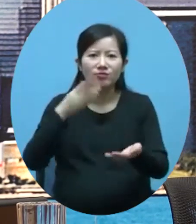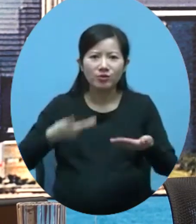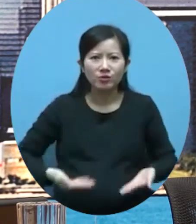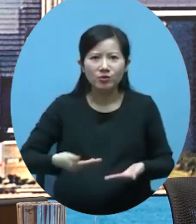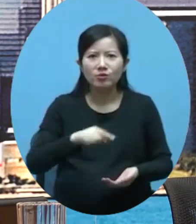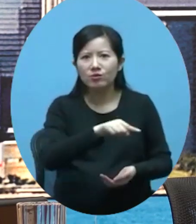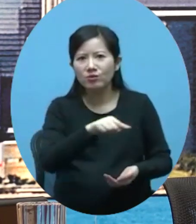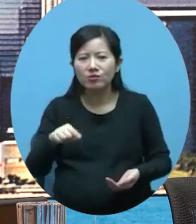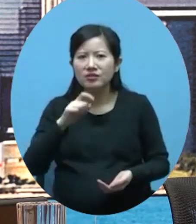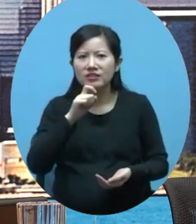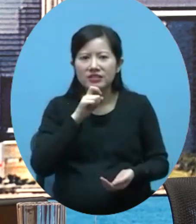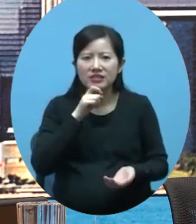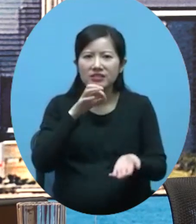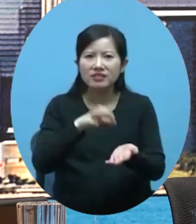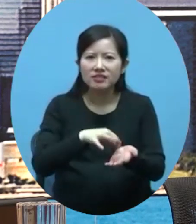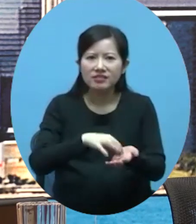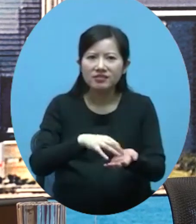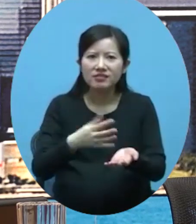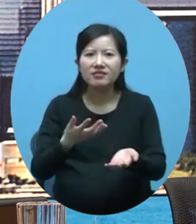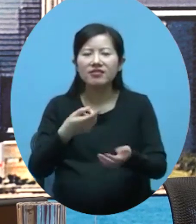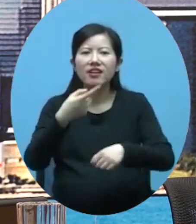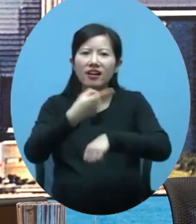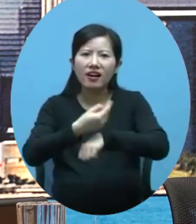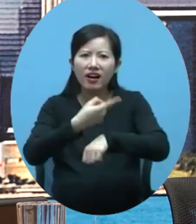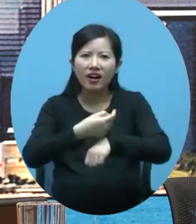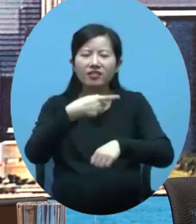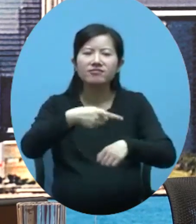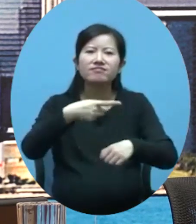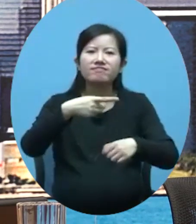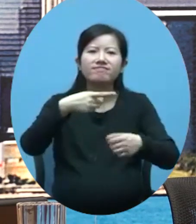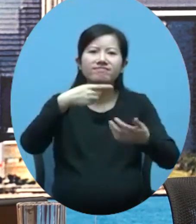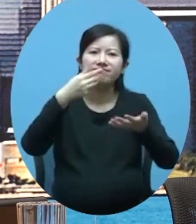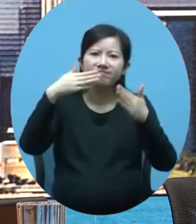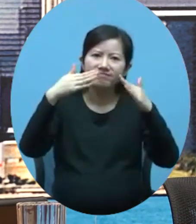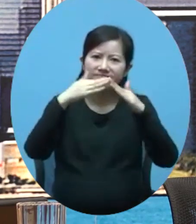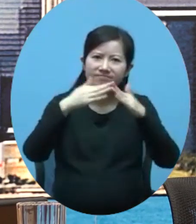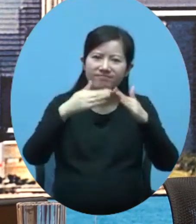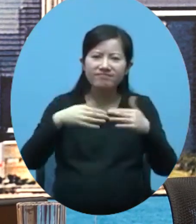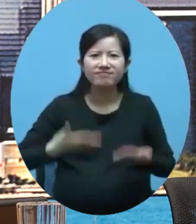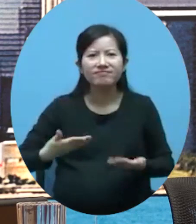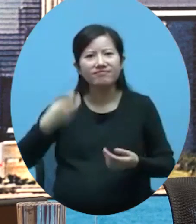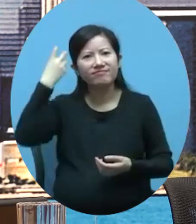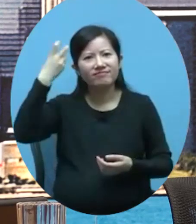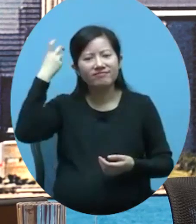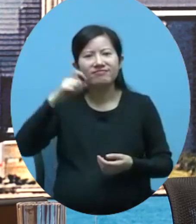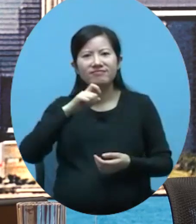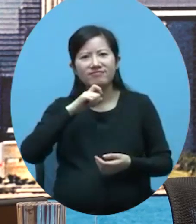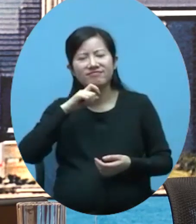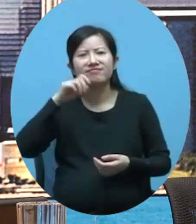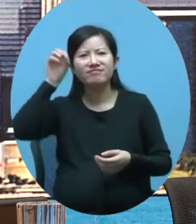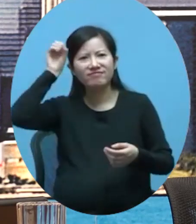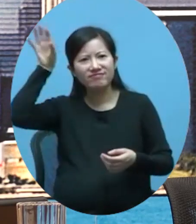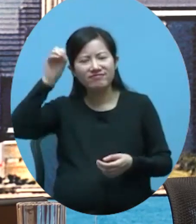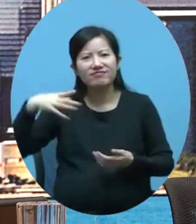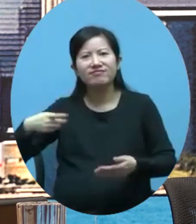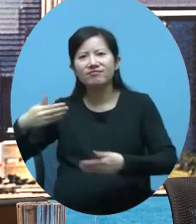用一些就是組件形式做一些臨時的單位呢其實那些是已經在想著有一些的構思也都是進行